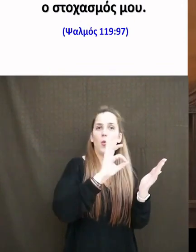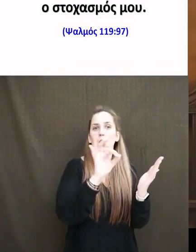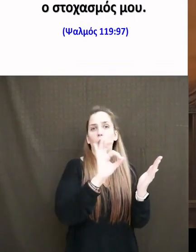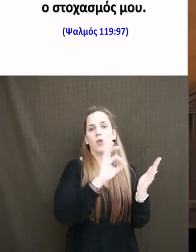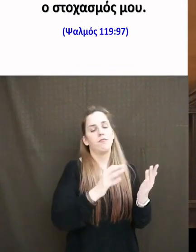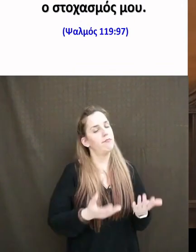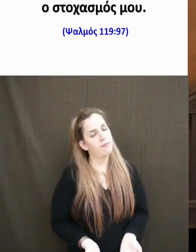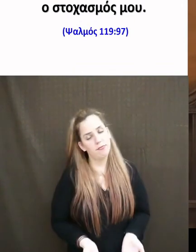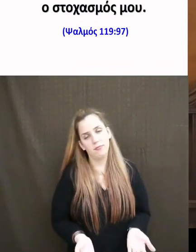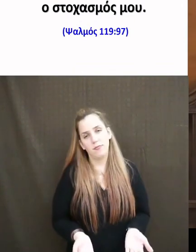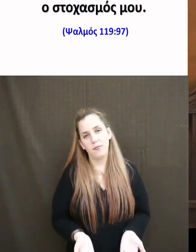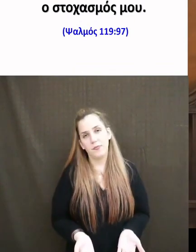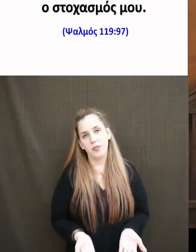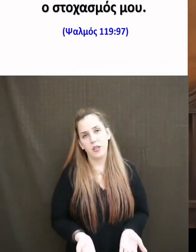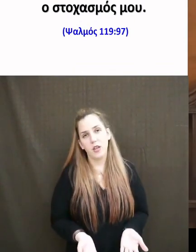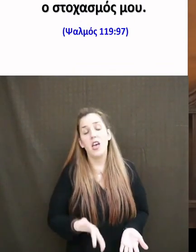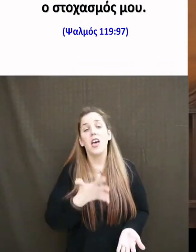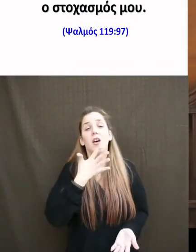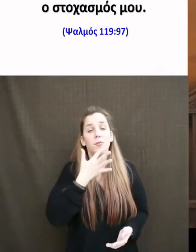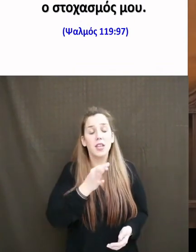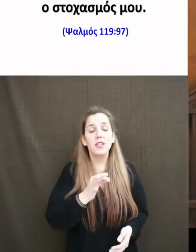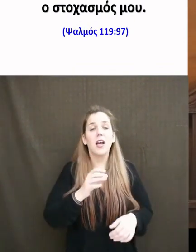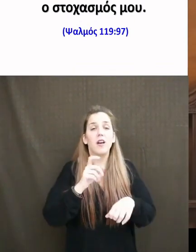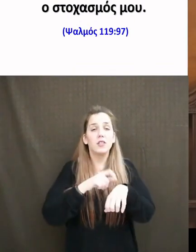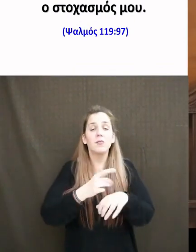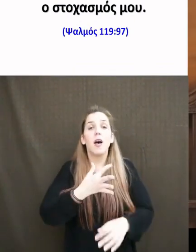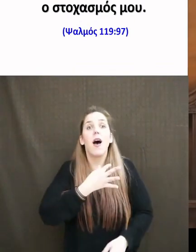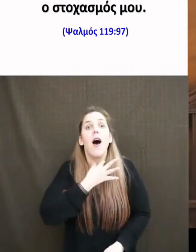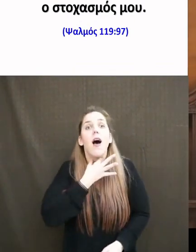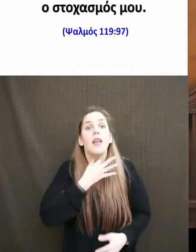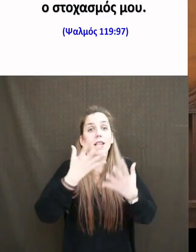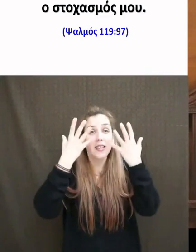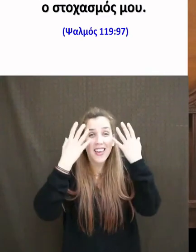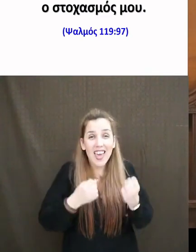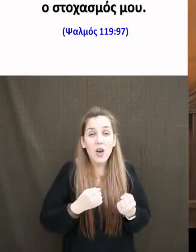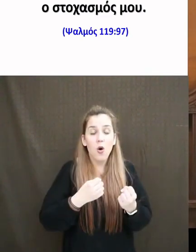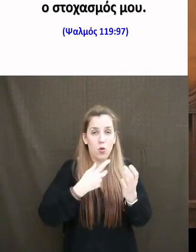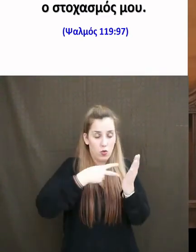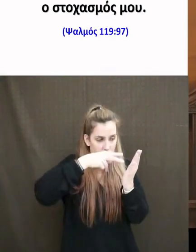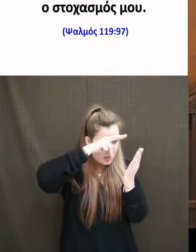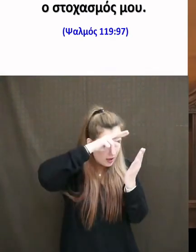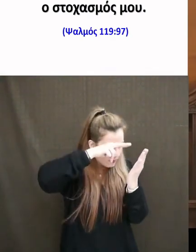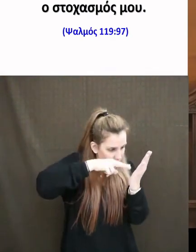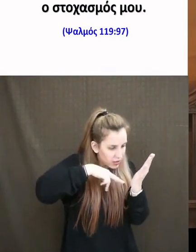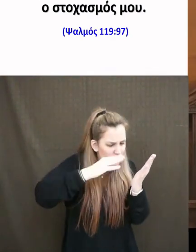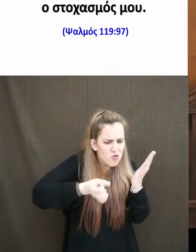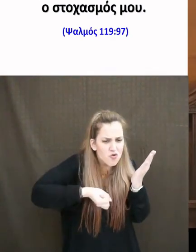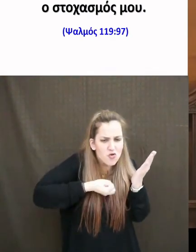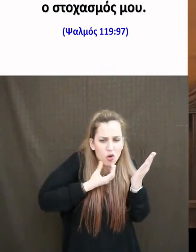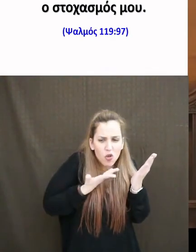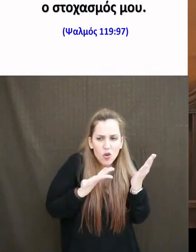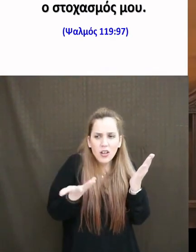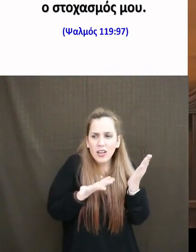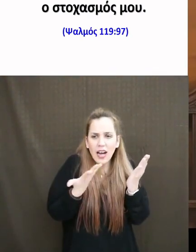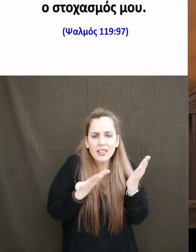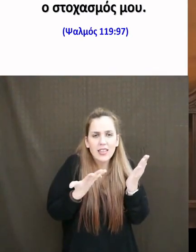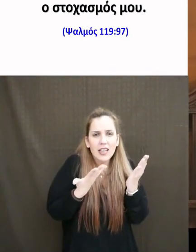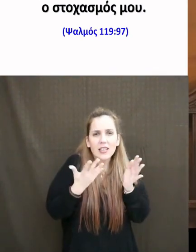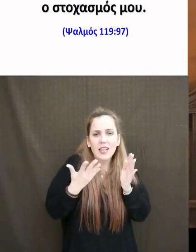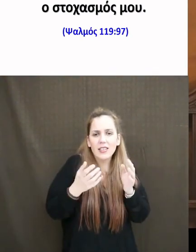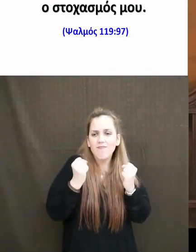άλλα. Αλλά γιατί το έχω ανάγκη. Τότε έχω ελπίδα να μην θάψω το Ευαγγέλιο κάτω